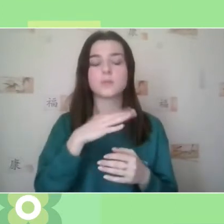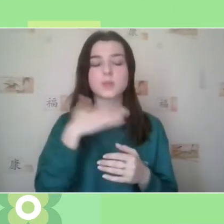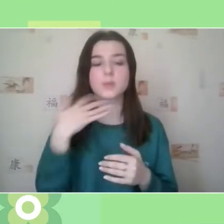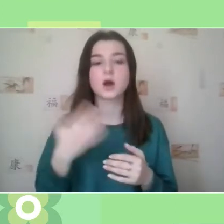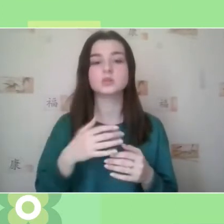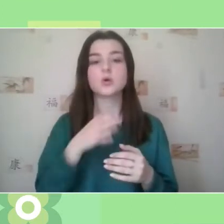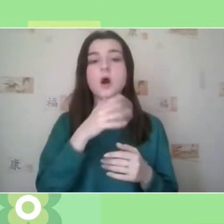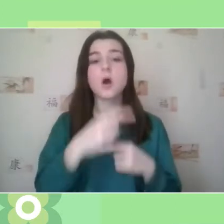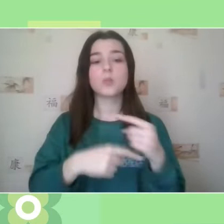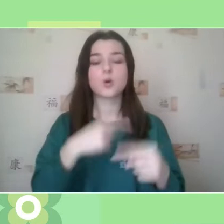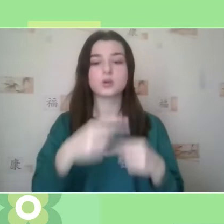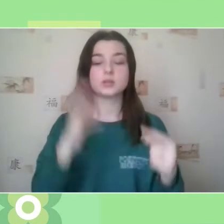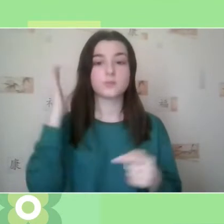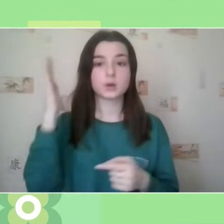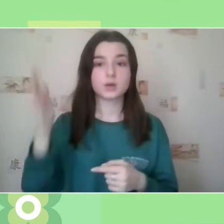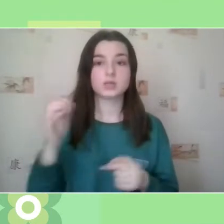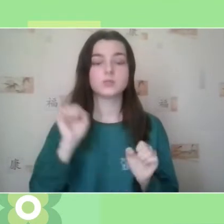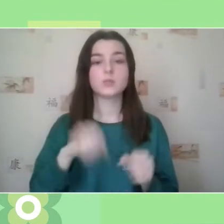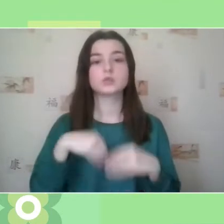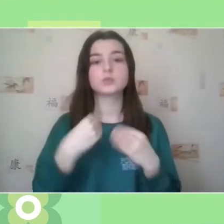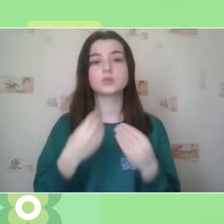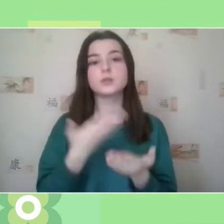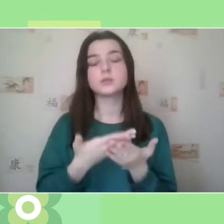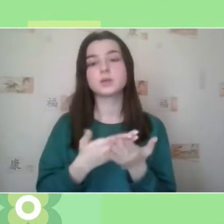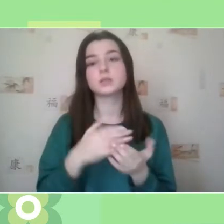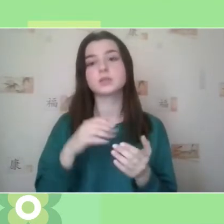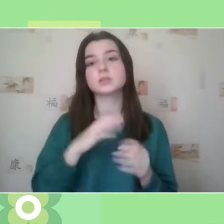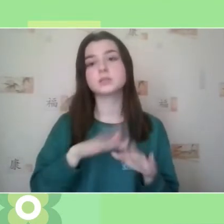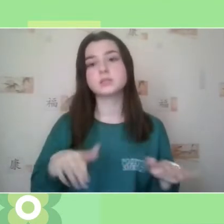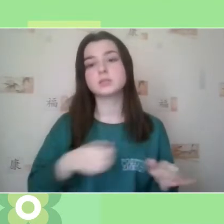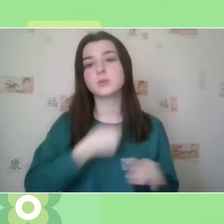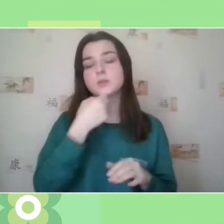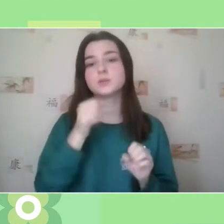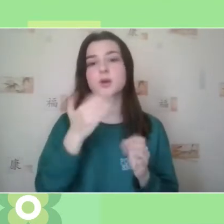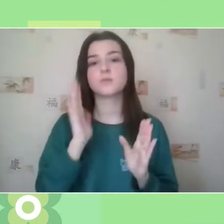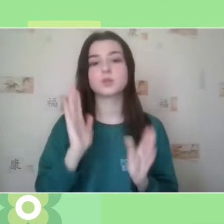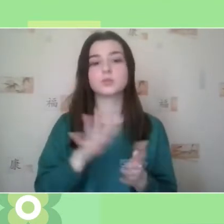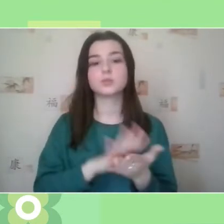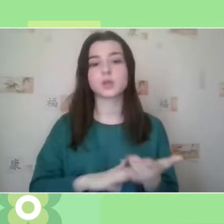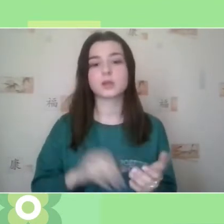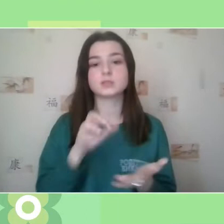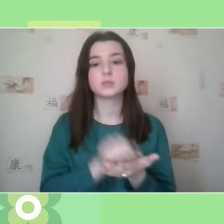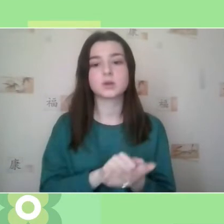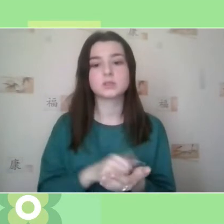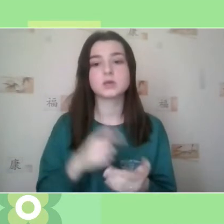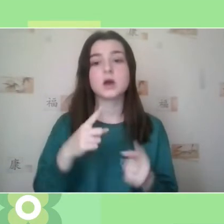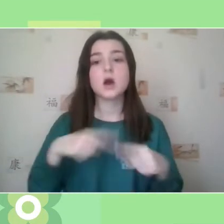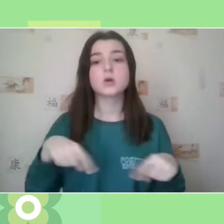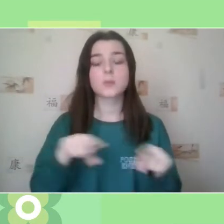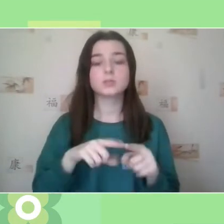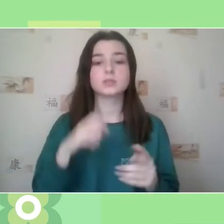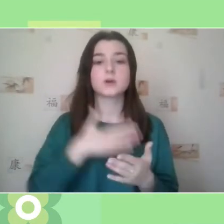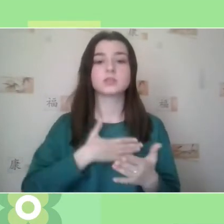ми можемо давати приклад дітям, підліткам в тому, як вони далі будуть займатися громадським активізмом. Що я вам